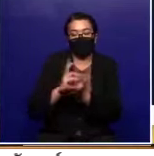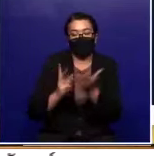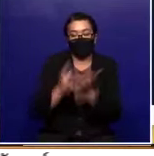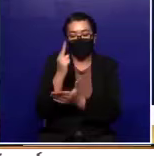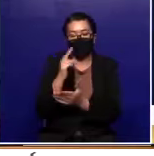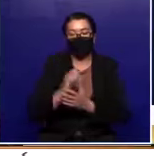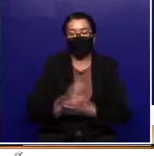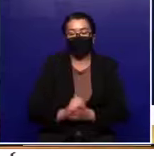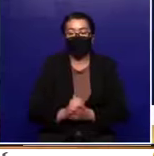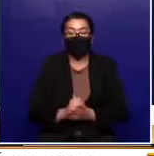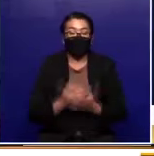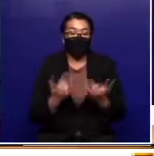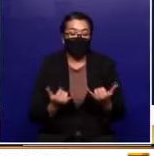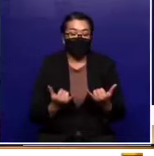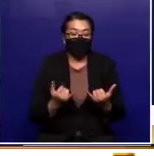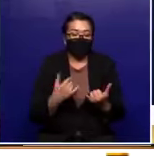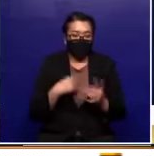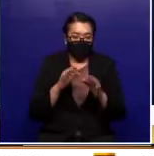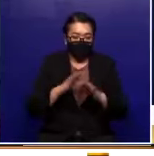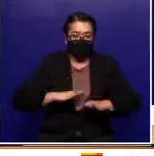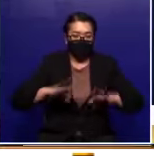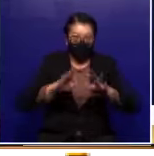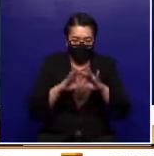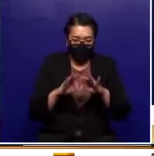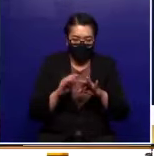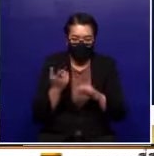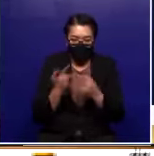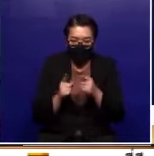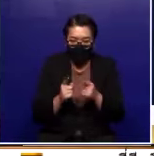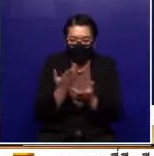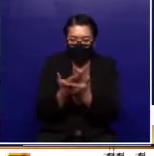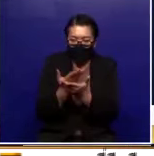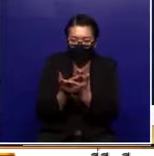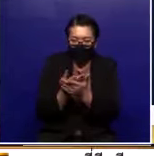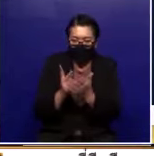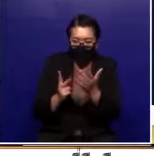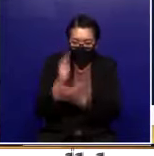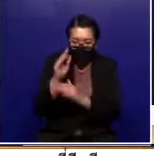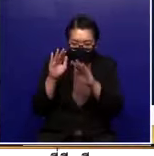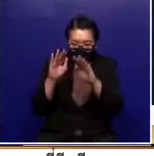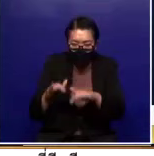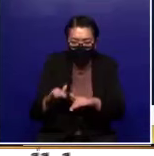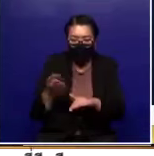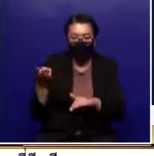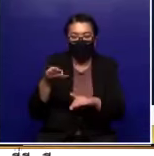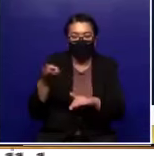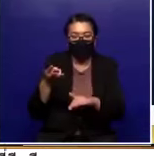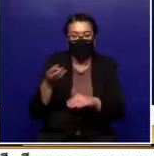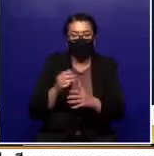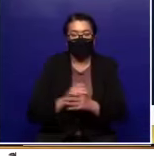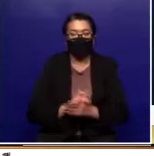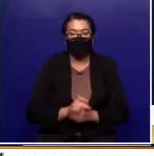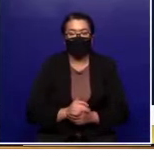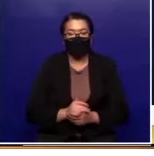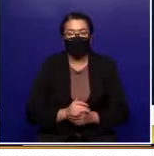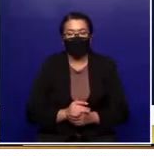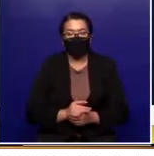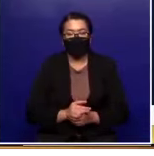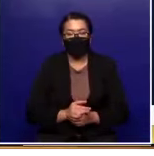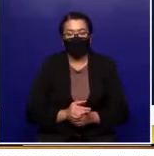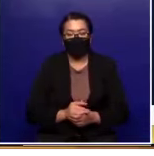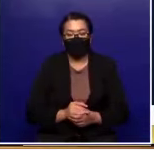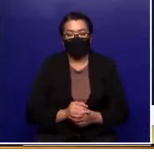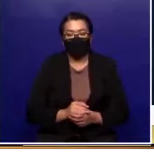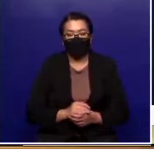ณ์ขณะนี้มีความจำเป็นแต่ท่านกลับเพิกเฉยต่อชีวิตของพี่น้องประชาชน